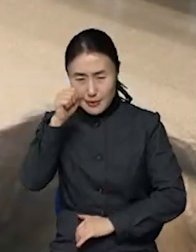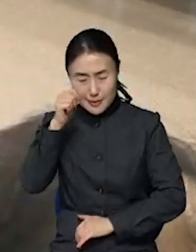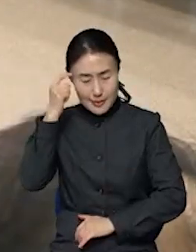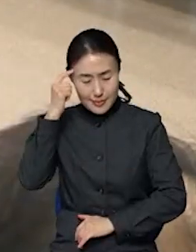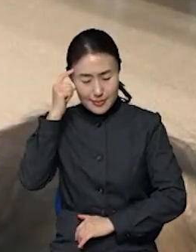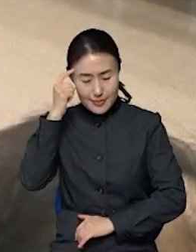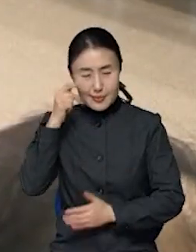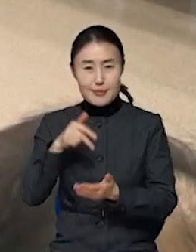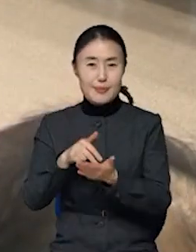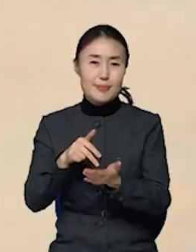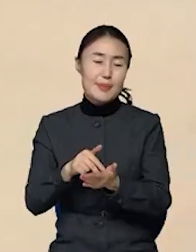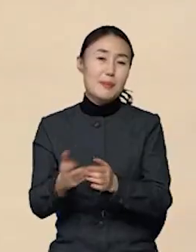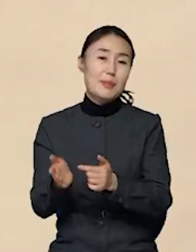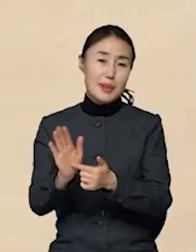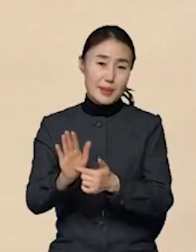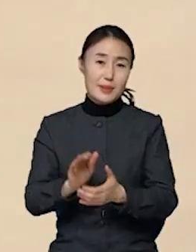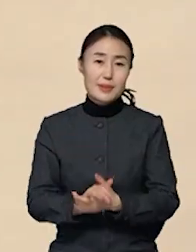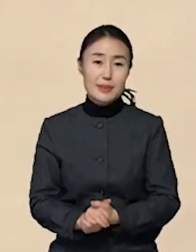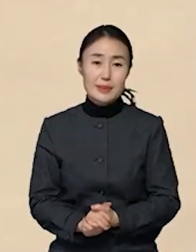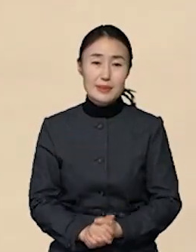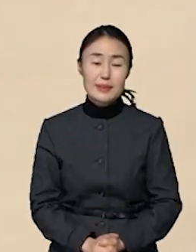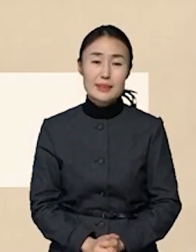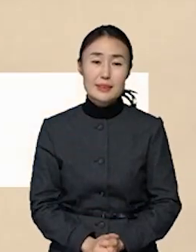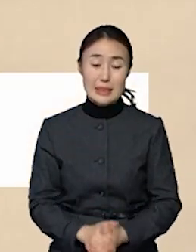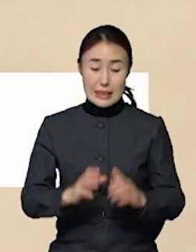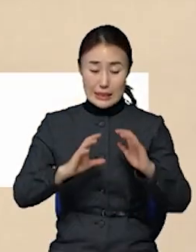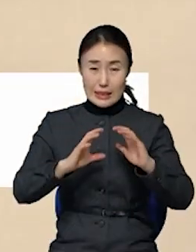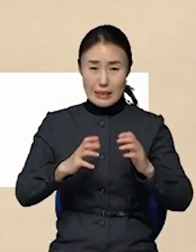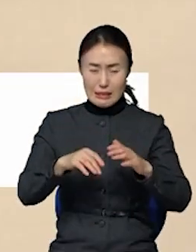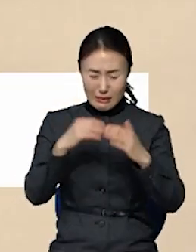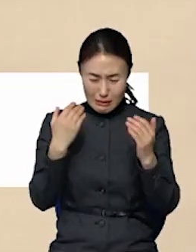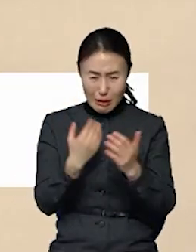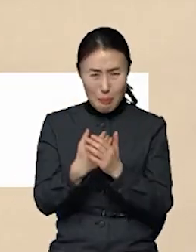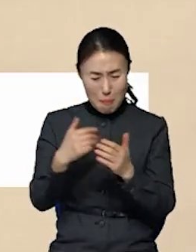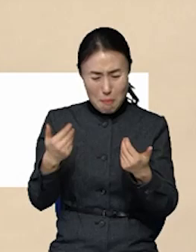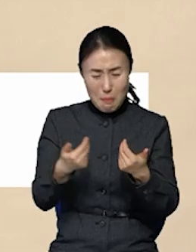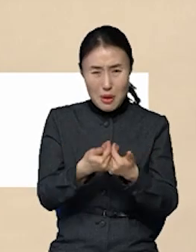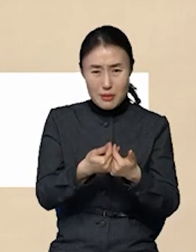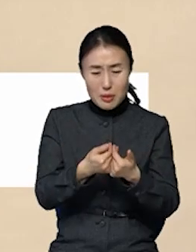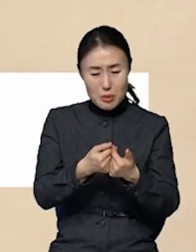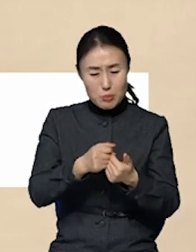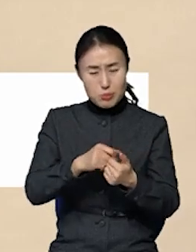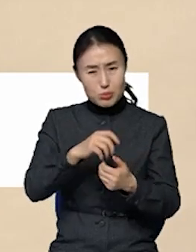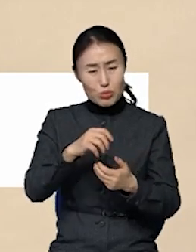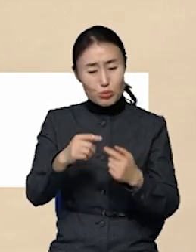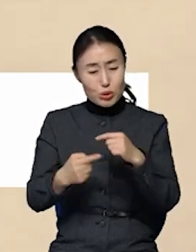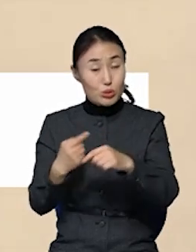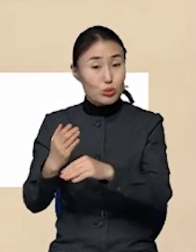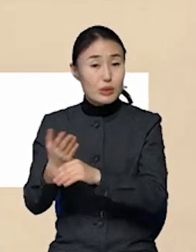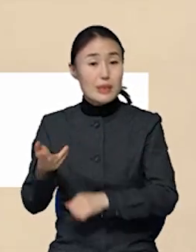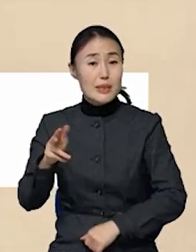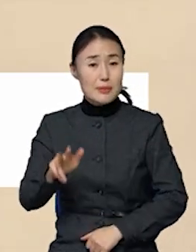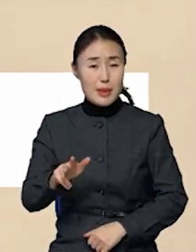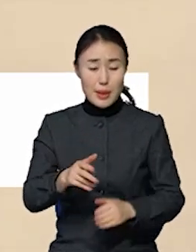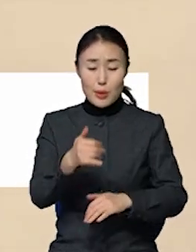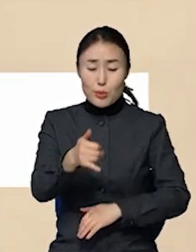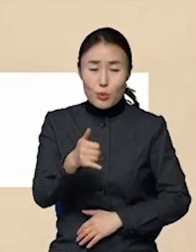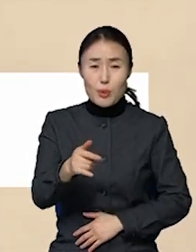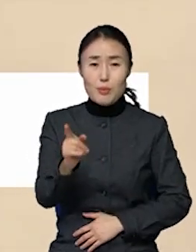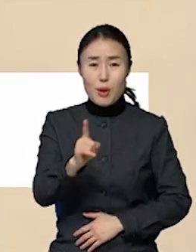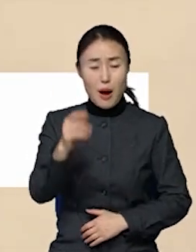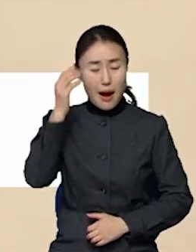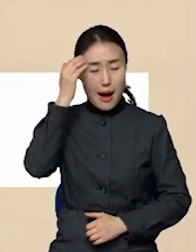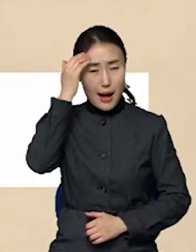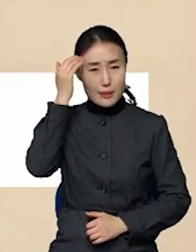의지도 밝혔습니다 세상이 다 거꾸로 되돌아가고 있긴 한데 농업 분야만이라도 대한민국의